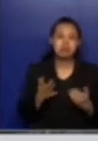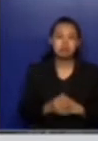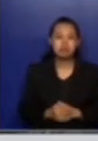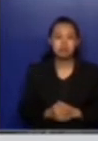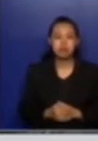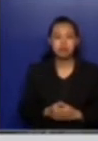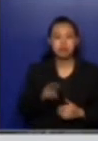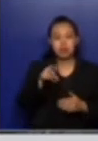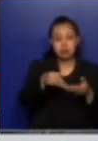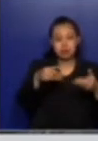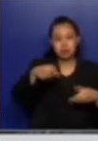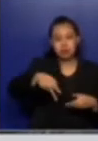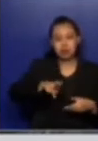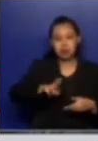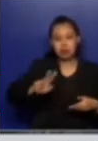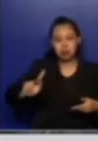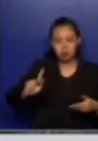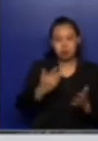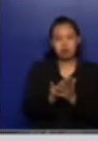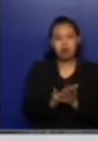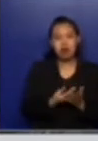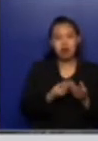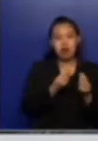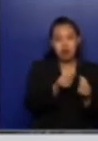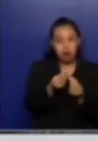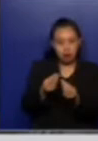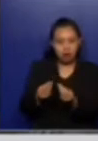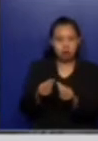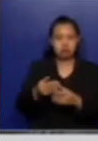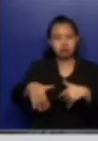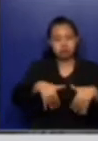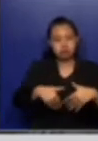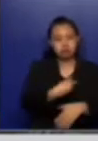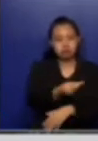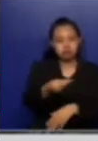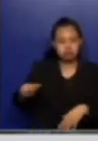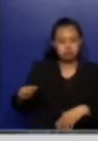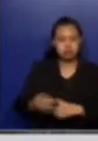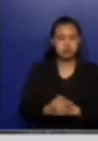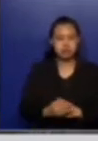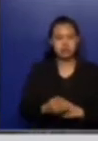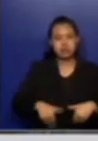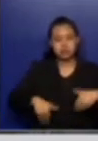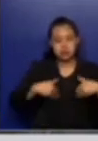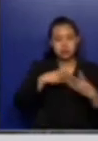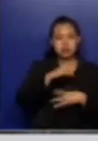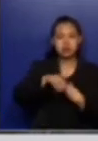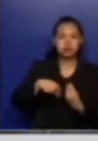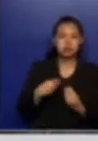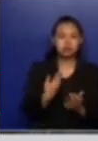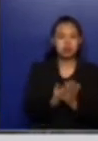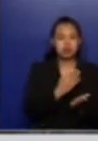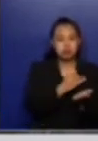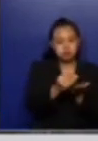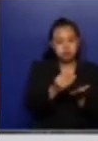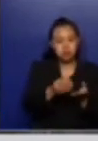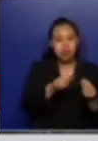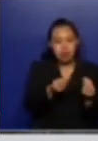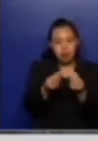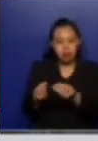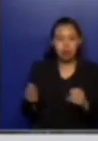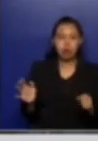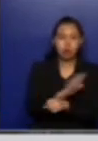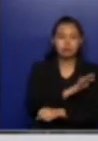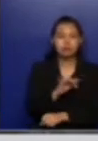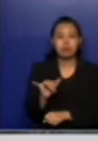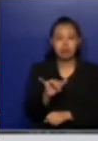าเงินไปแจกชาวบ้านเพื่อประทังชีวิตนะครับวันนี้นะครับแจกก็ยังไม่ครบนะครับแล้